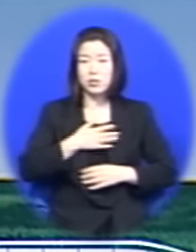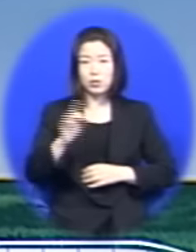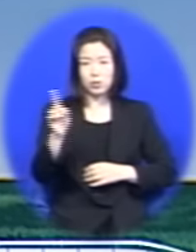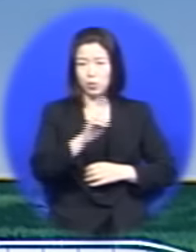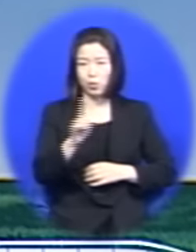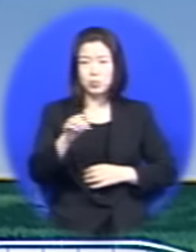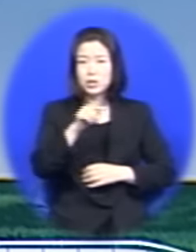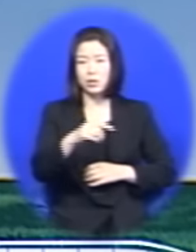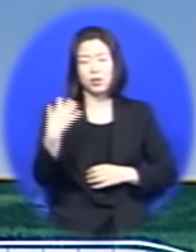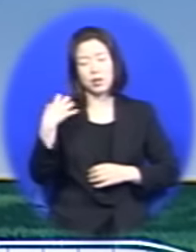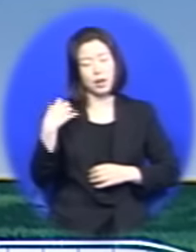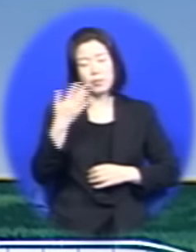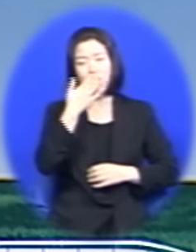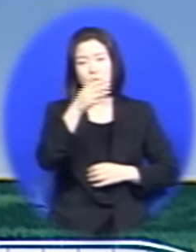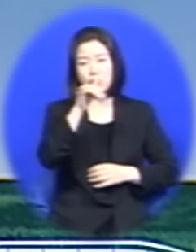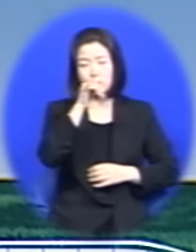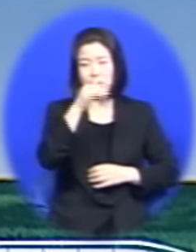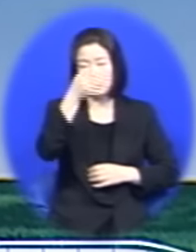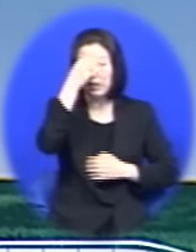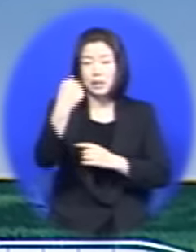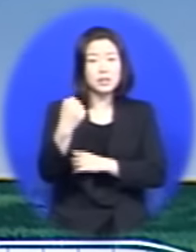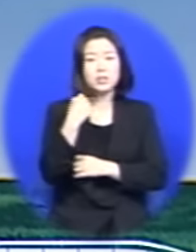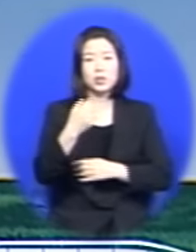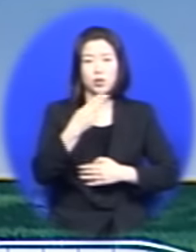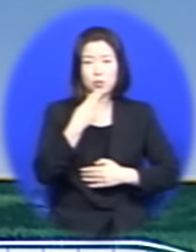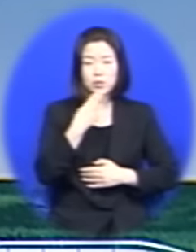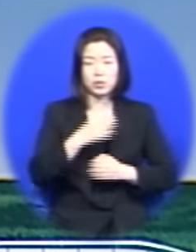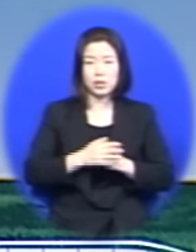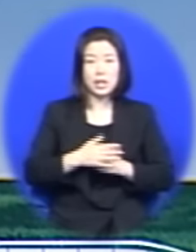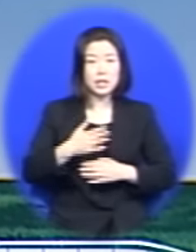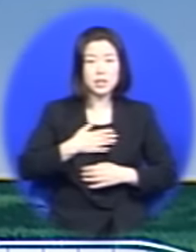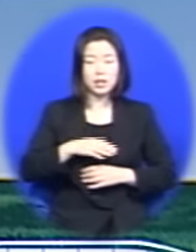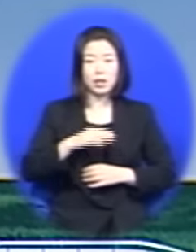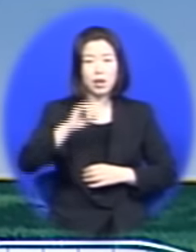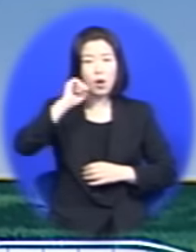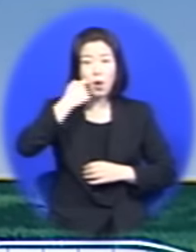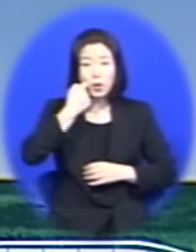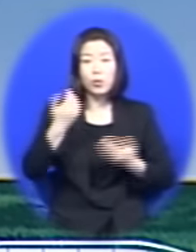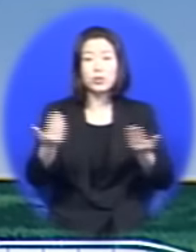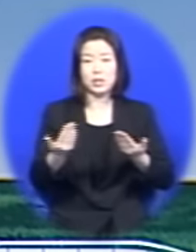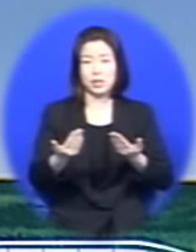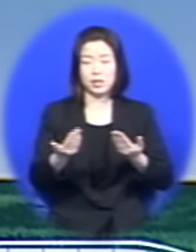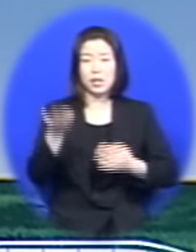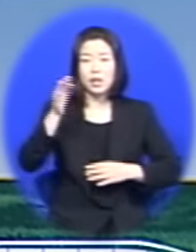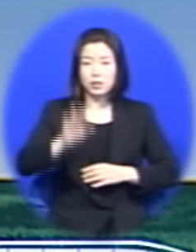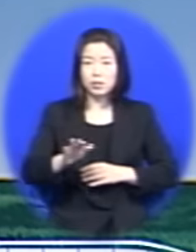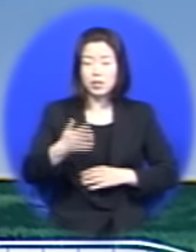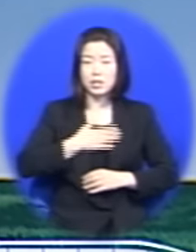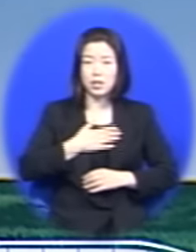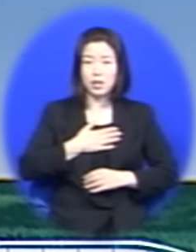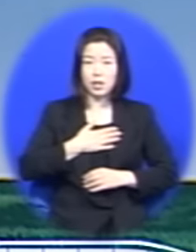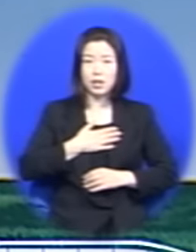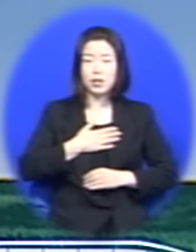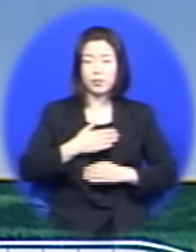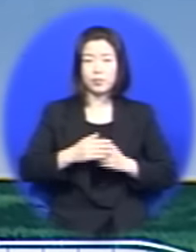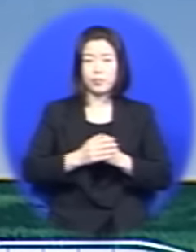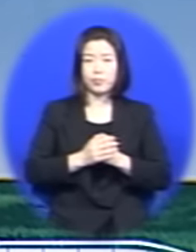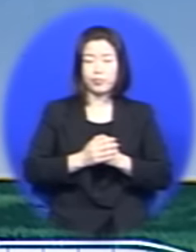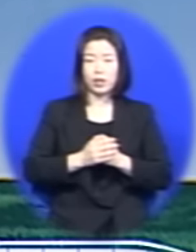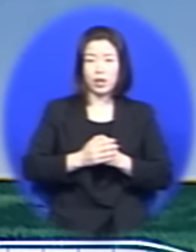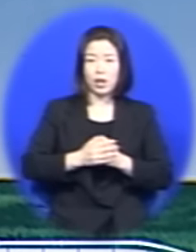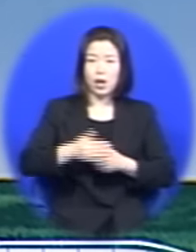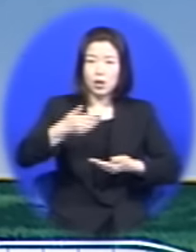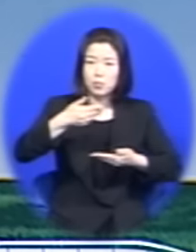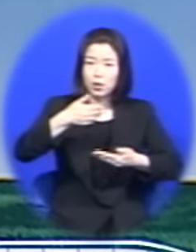도무지 이것을 감당할 수 있는 능력이 없었어요. 저에게는 불가능한 일이었어요. 그런데 저에게